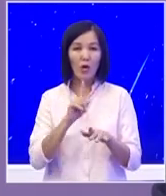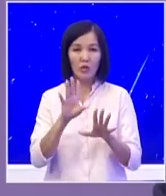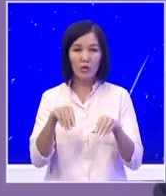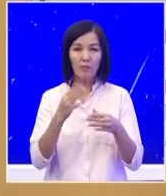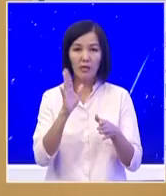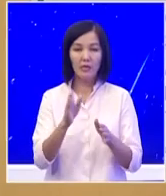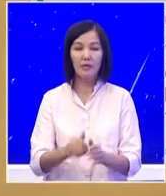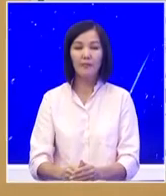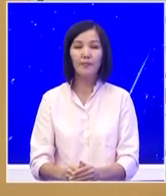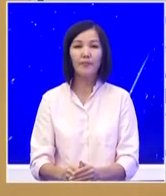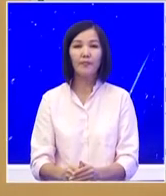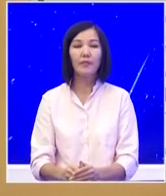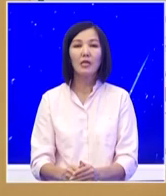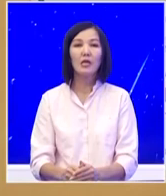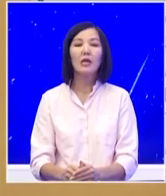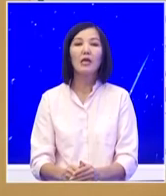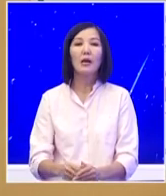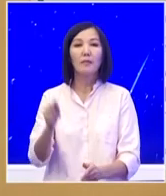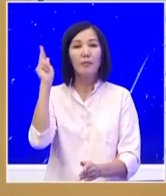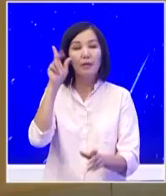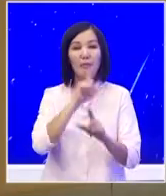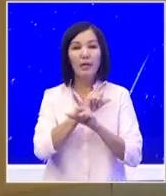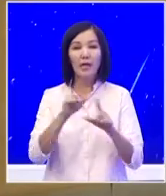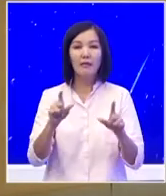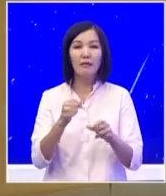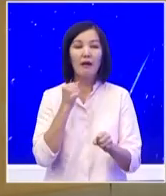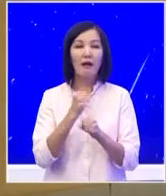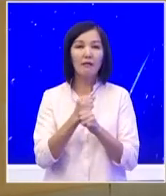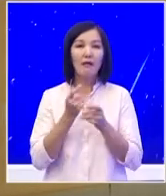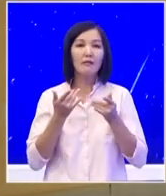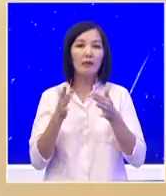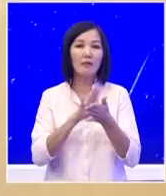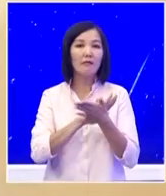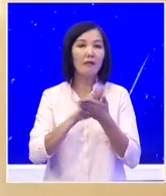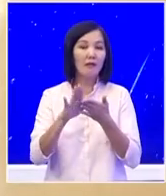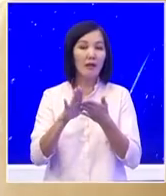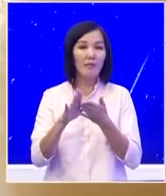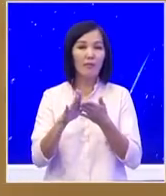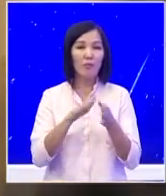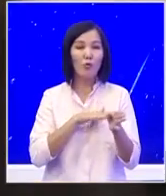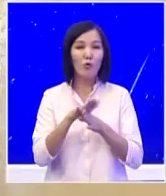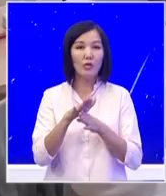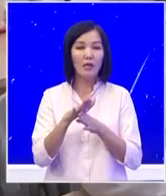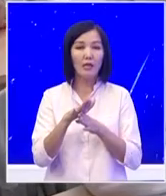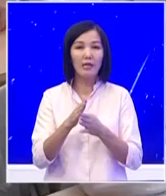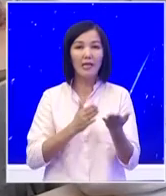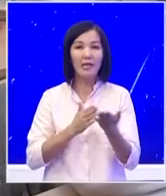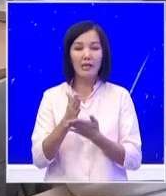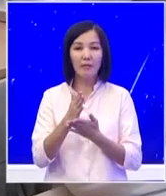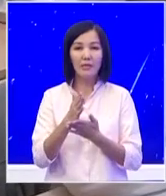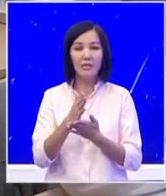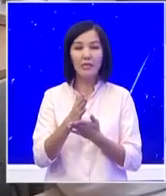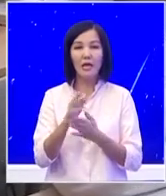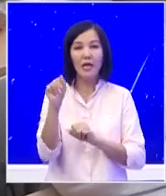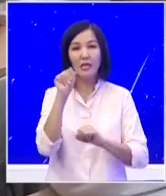пайдалануға беріледі. Штаттық режимде білім беретін мектептерде қатаң санитарлық талап сақталады. Кіреберістерде залалсыздандыру төсеніштері